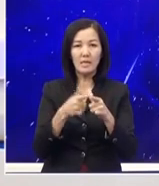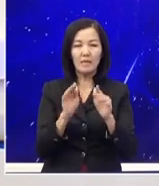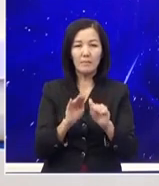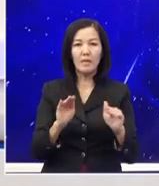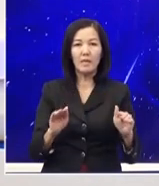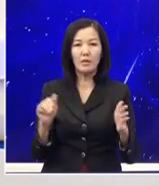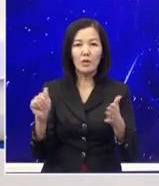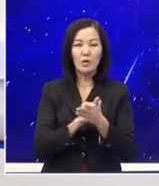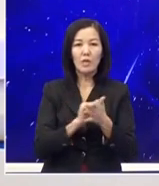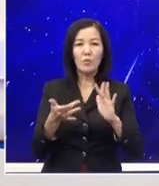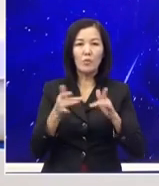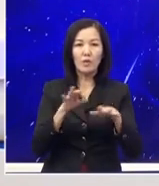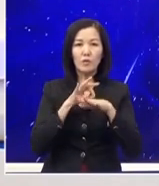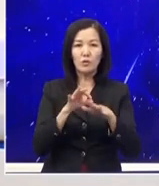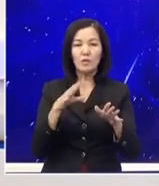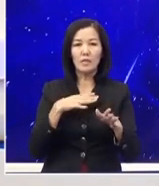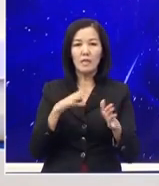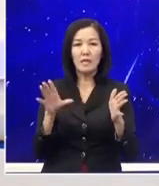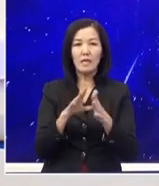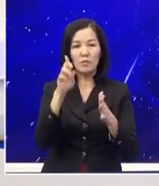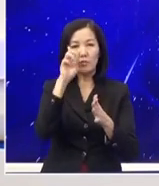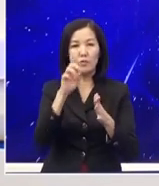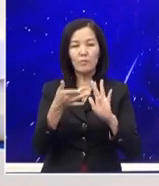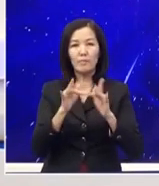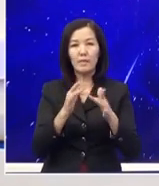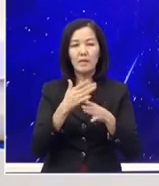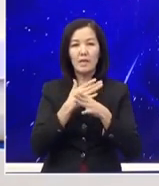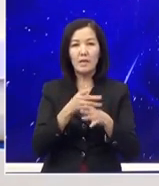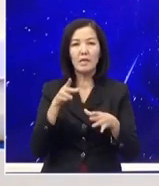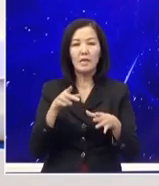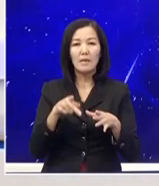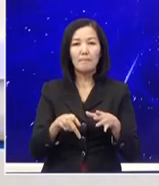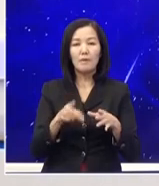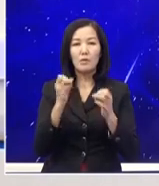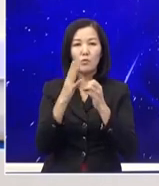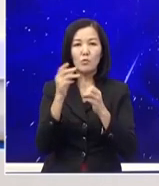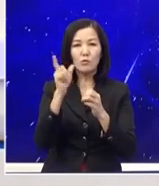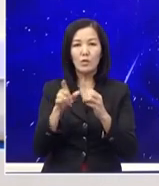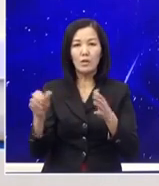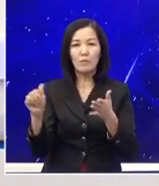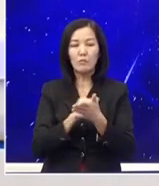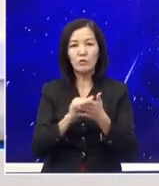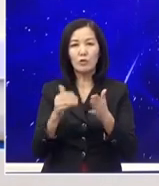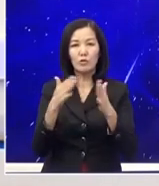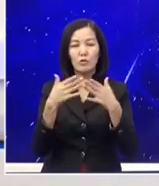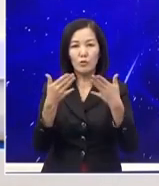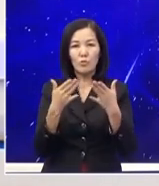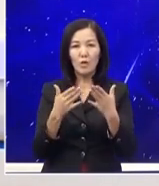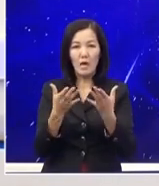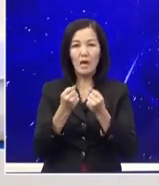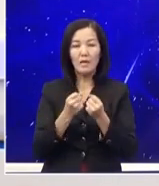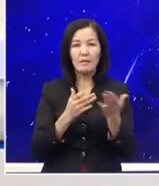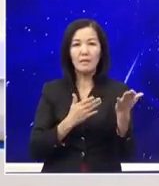балаларды куәландыру онлайн жүргізілген. Яғни электронды үкімет порталы арқылы 1013 адам құжатын үйде отырба қалды.